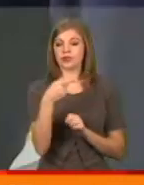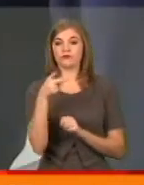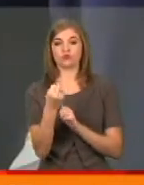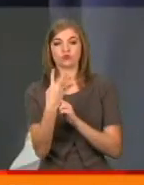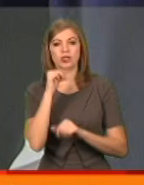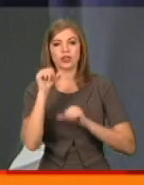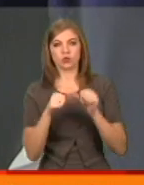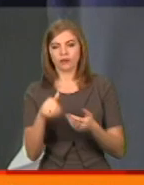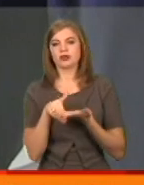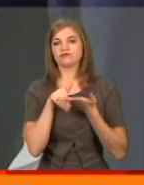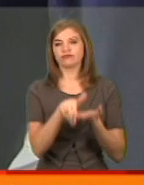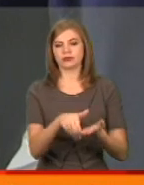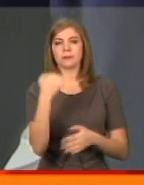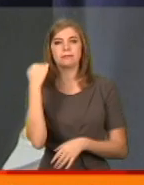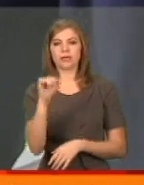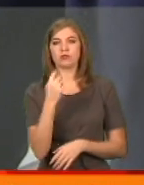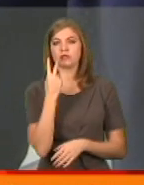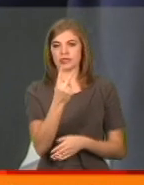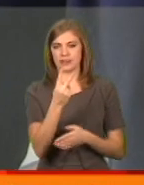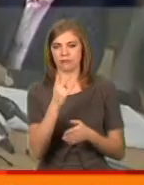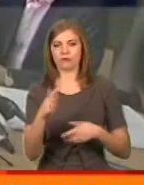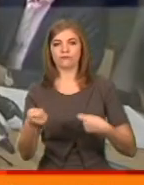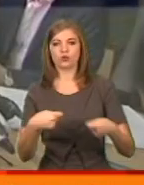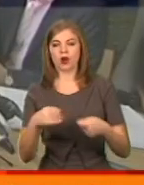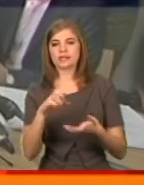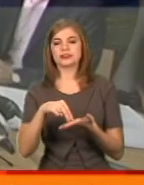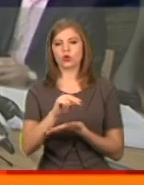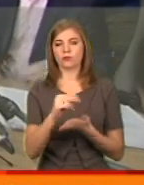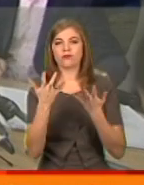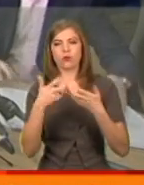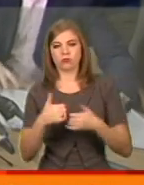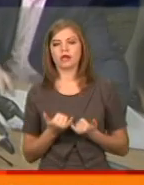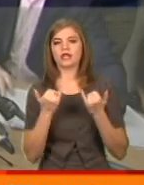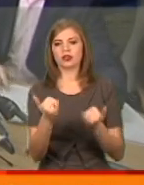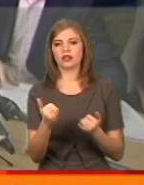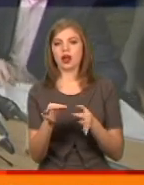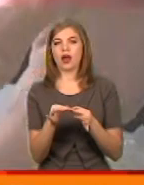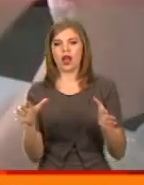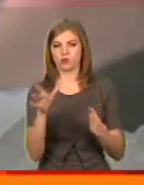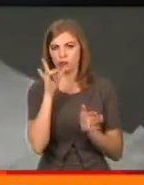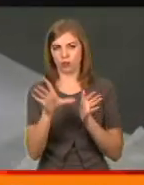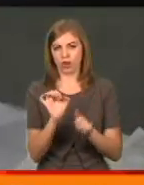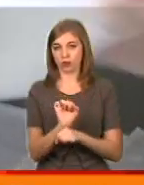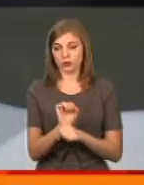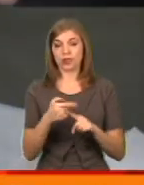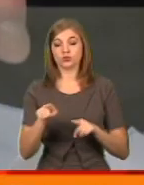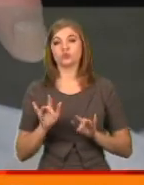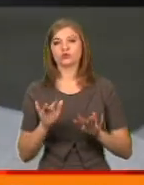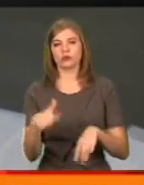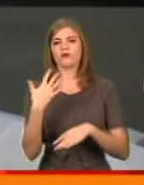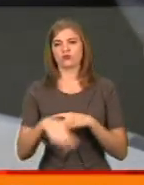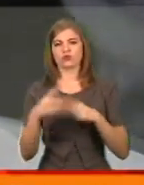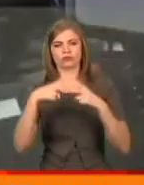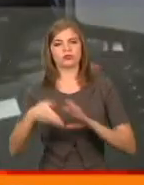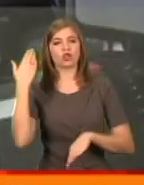2012-2014 років, сприяв перемозі двох структур у торгах із купівлі обладнання для атомної електростанції. Цю справу вже